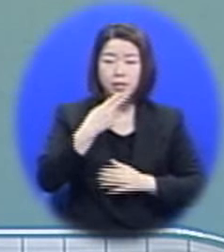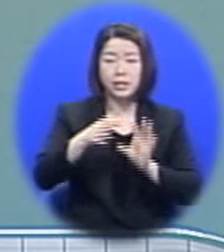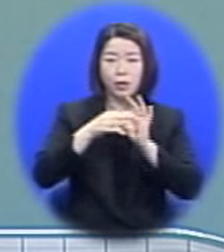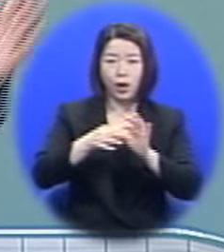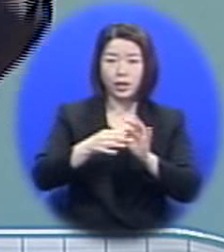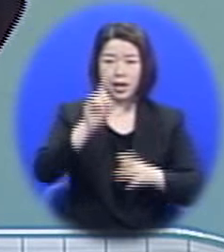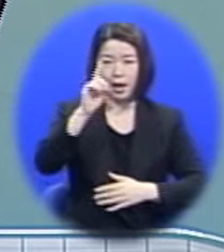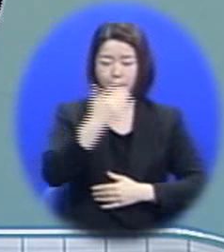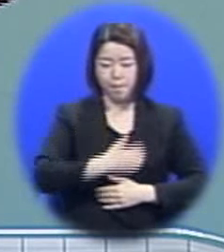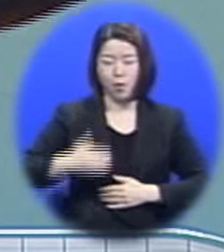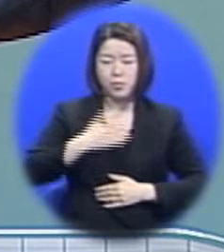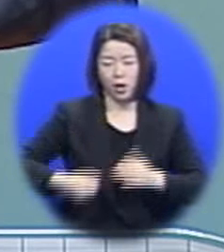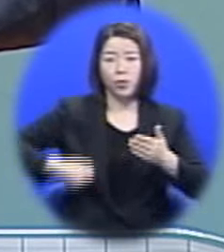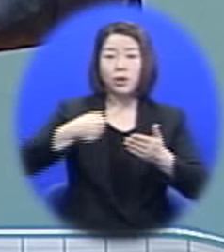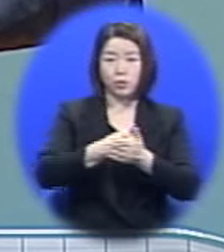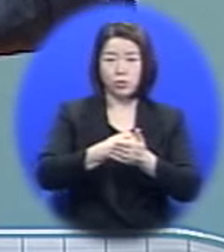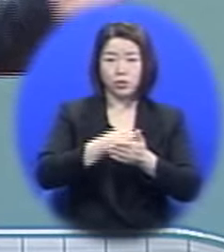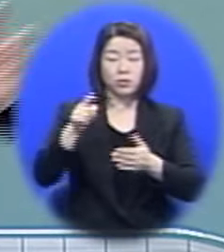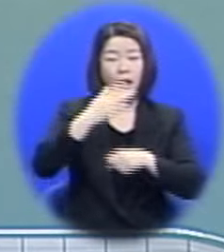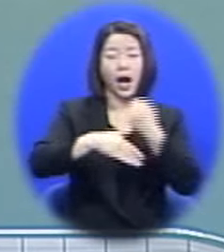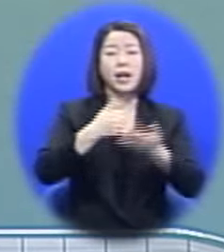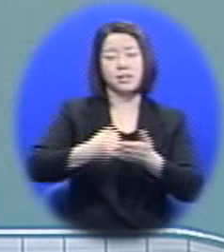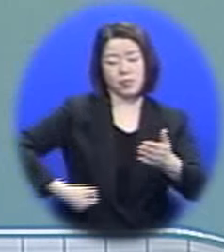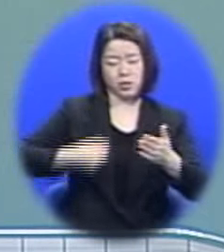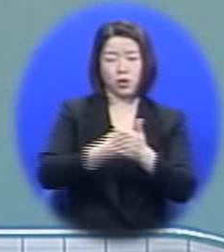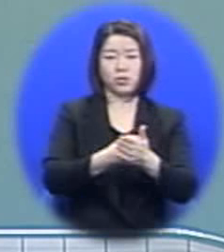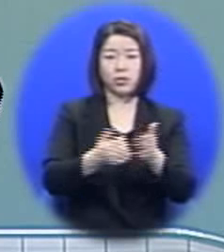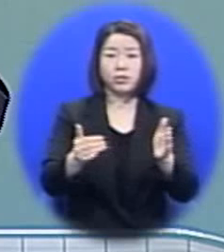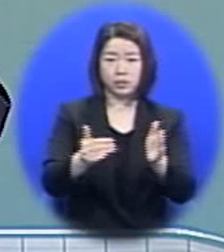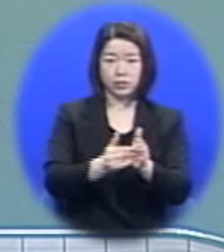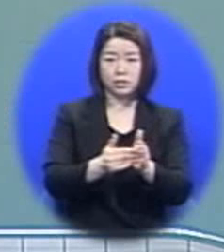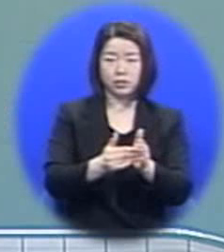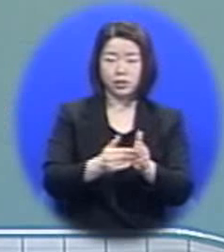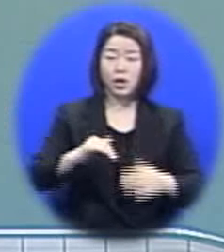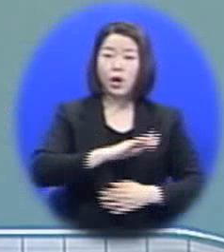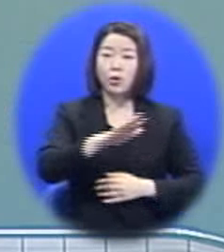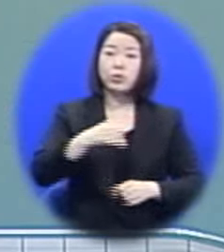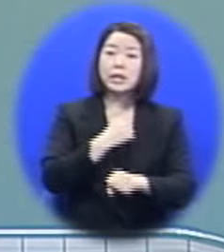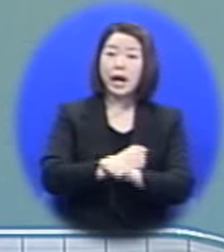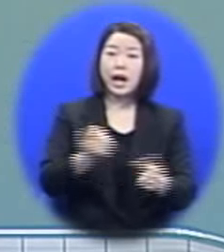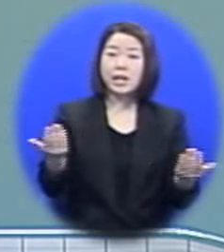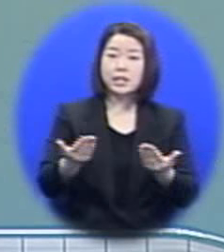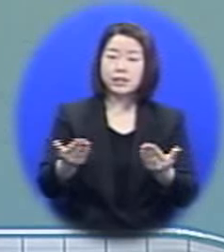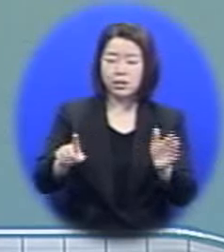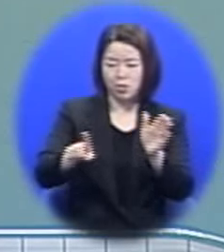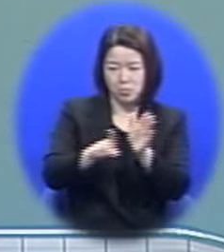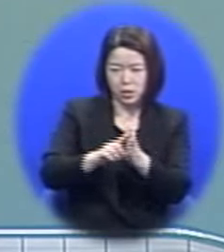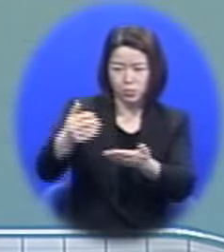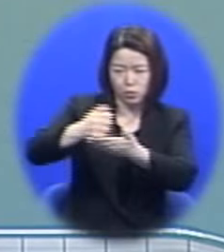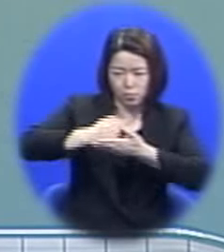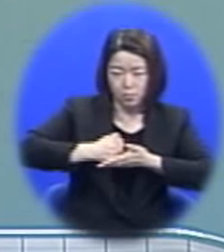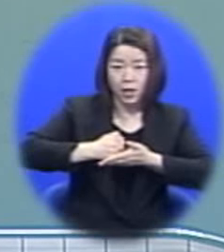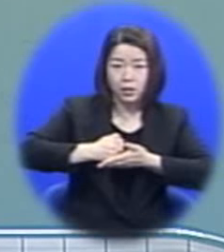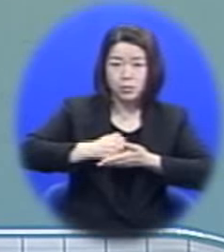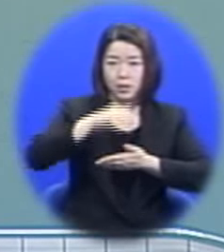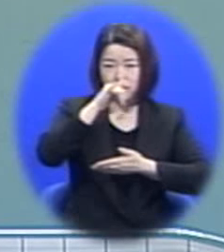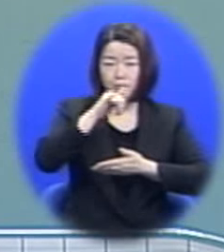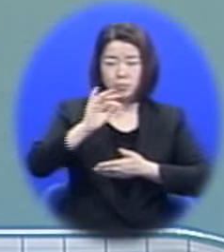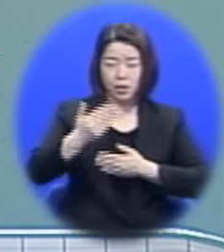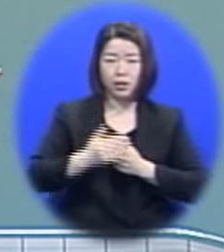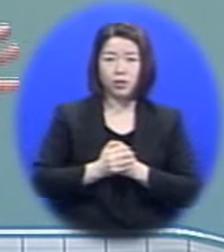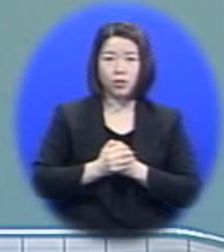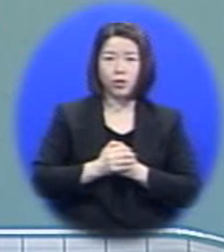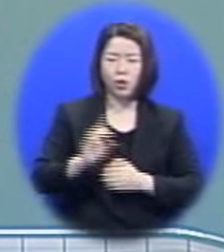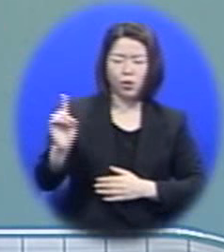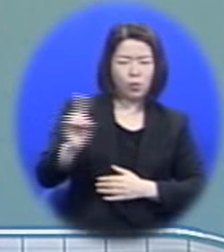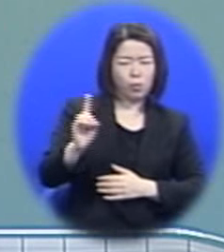그렇게 정하셨어요. 그건 하나님이 정하셨어요. 우리가 할 일은 믿음으로 받아들이는 거예요. 어떤 사람은 도무지 한